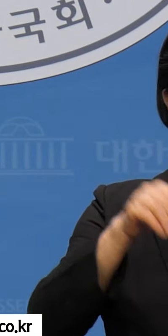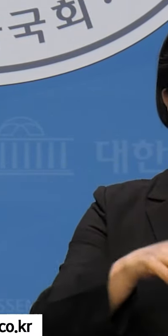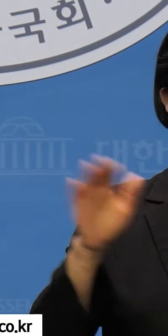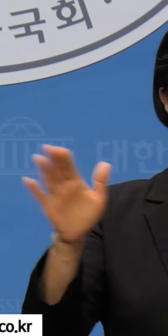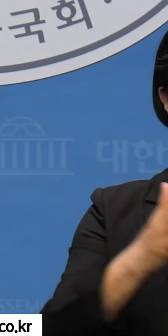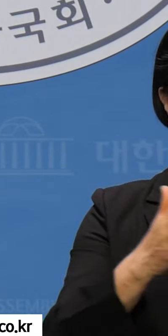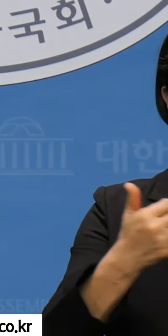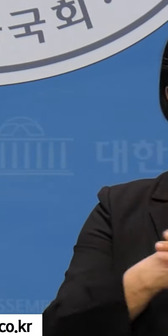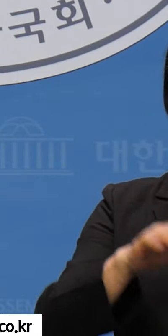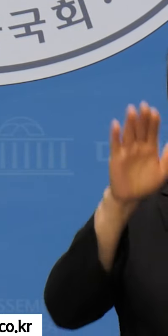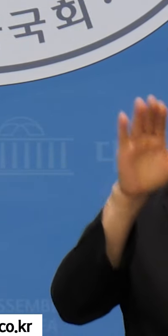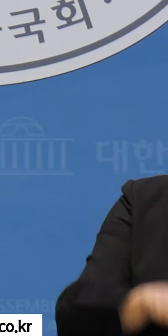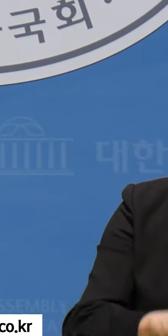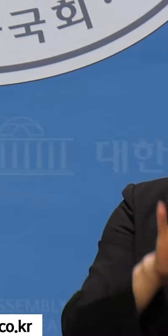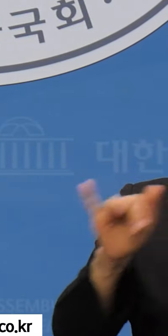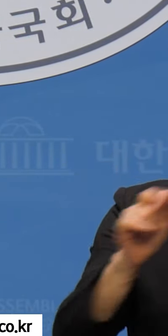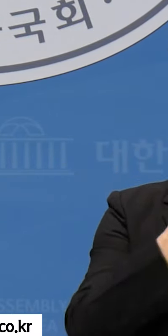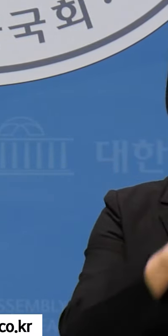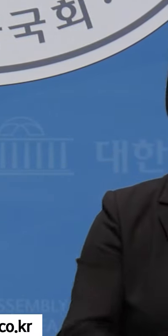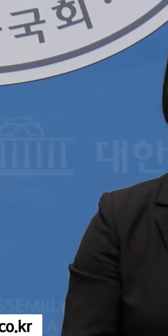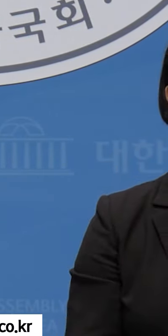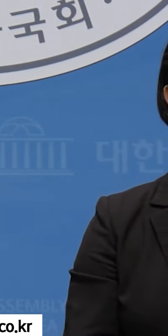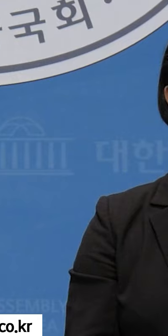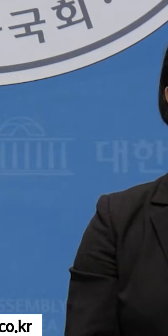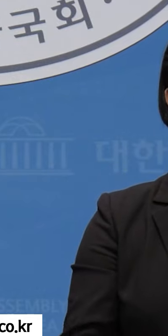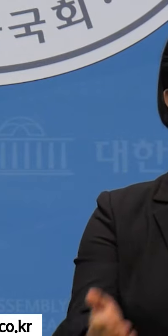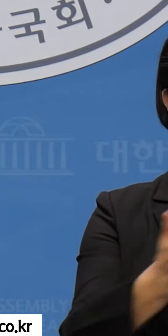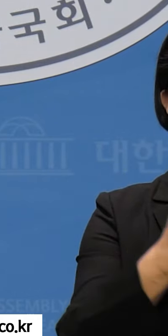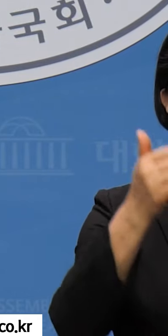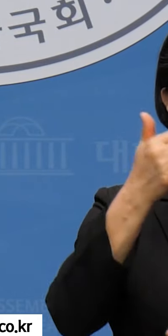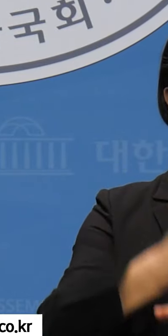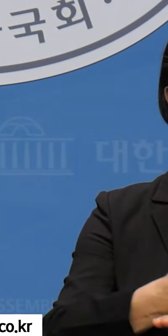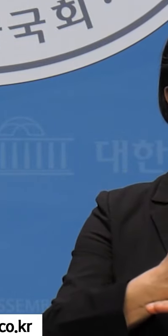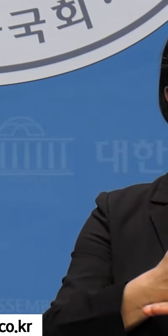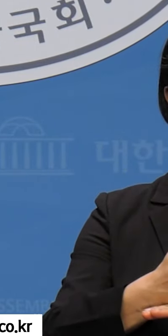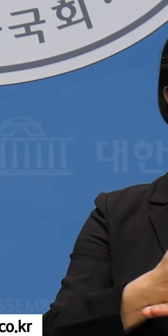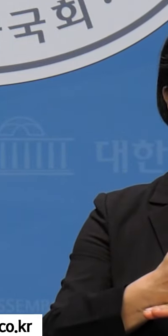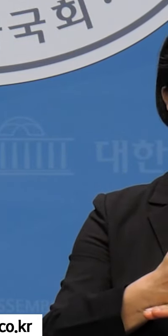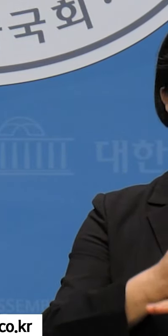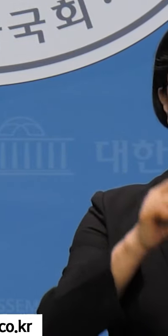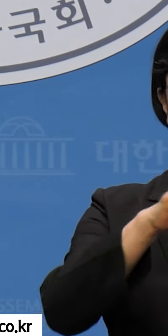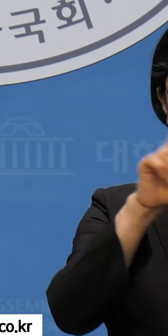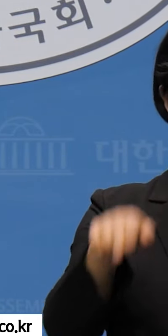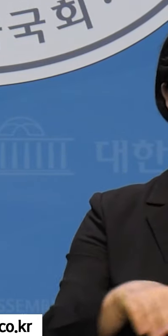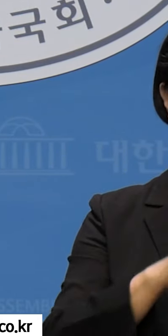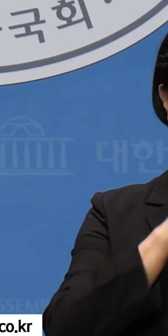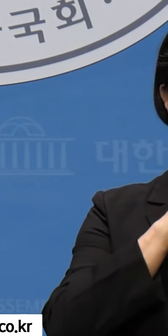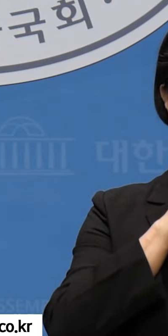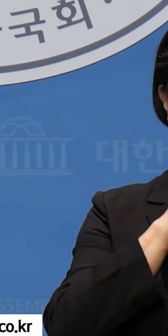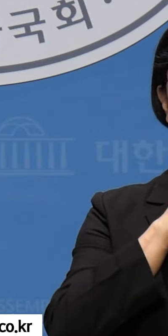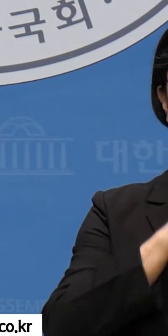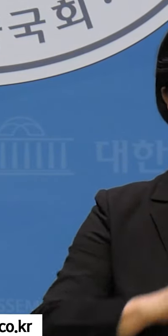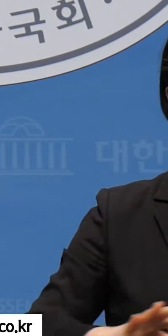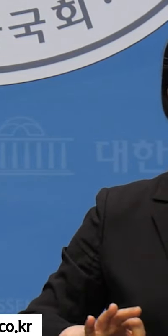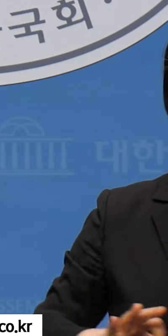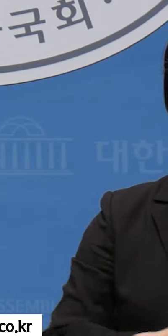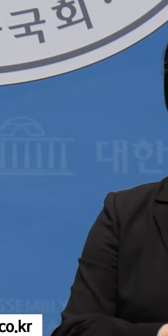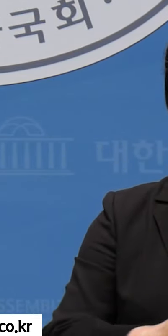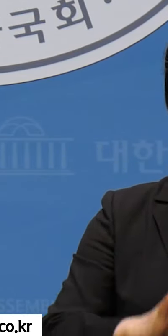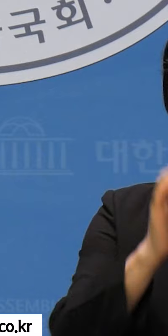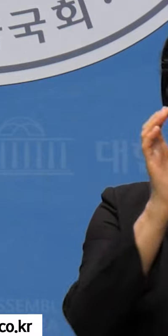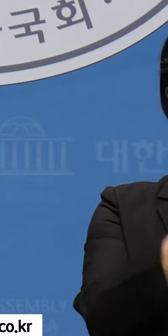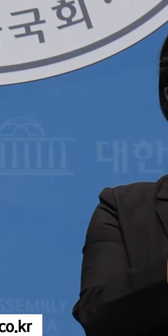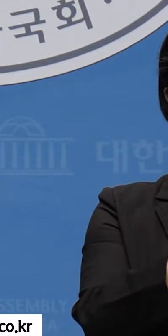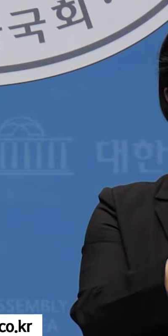아니고 아랫사람들이 한 것입니다. 그것 때문에 결국 하야까지 하게 되었는데 부정이라는